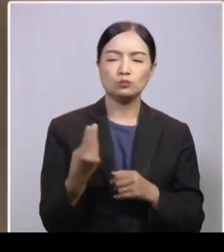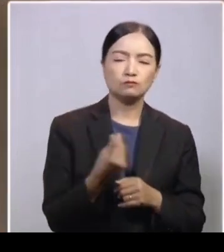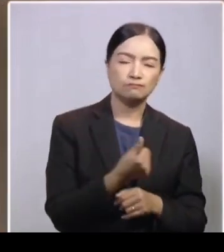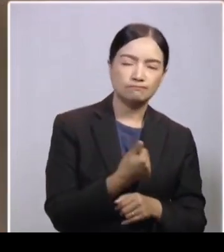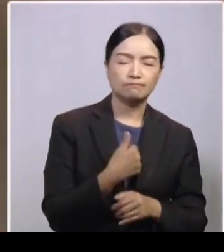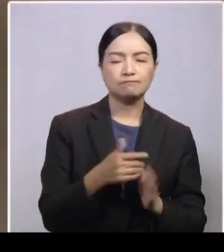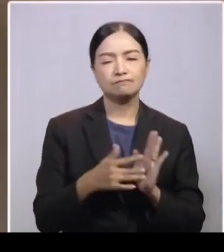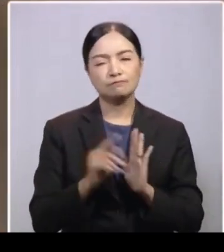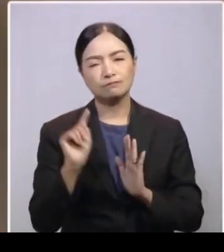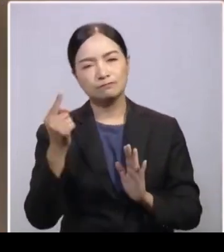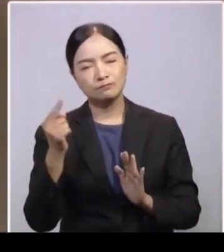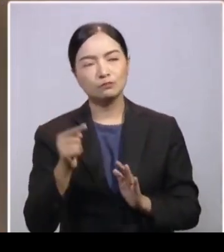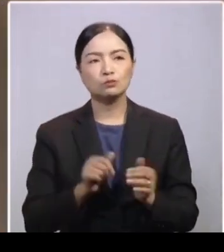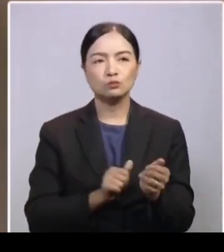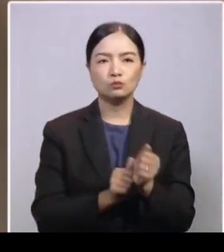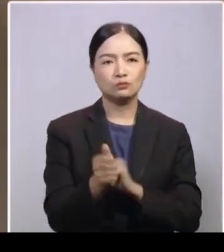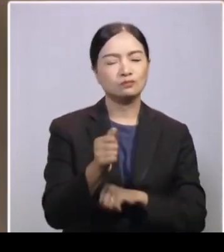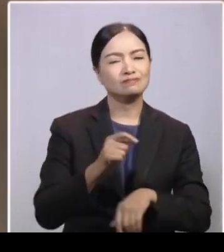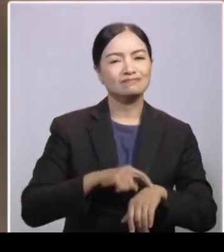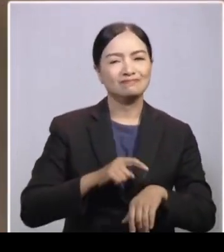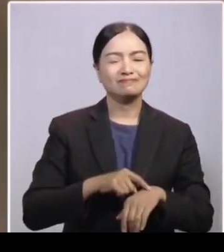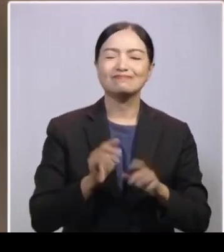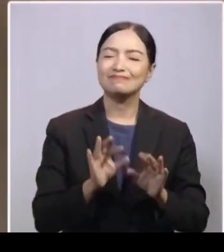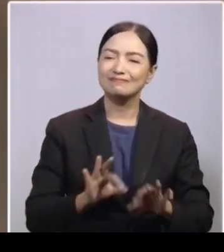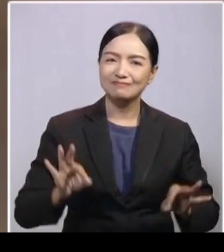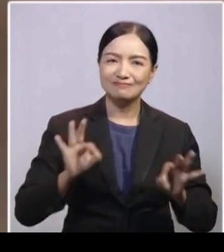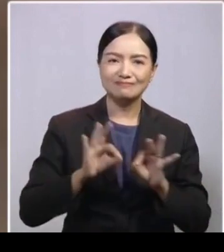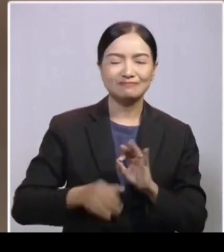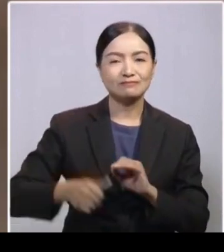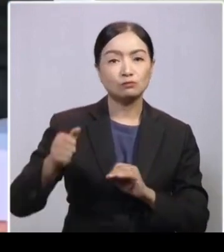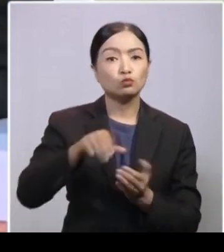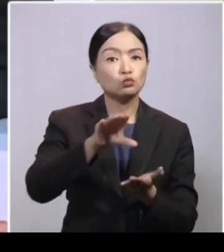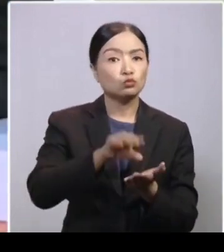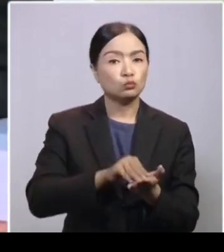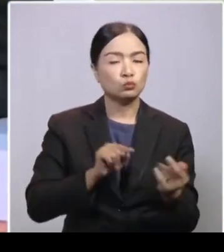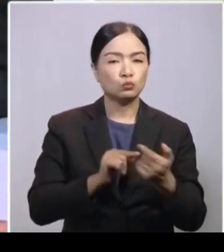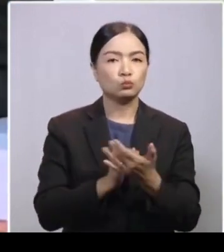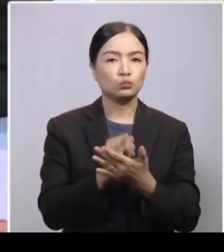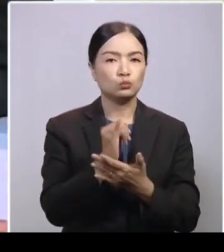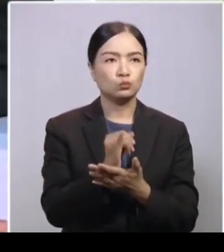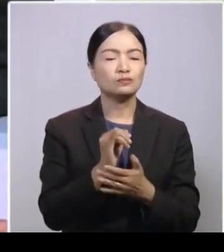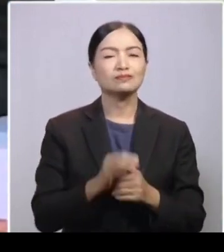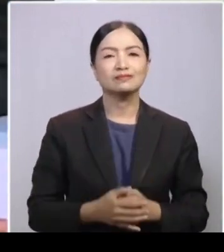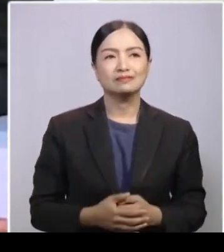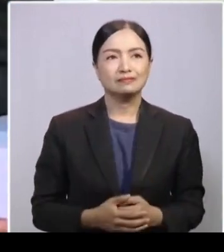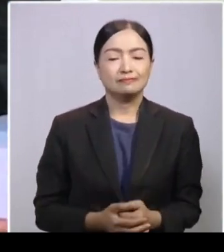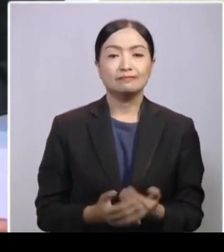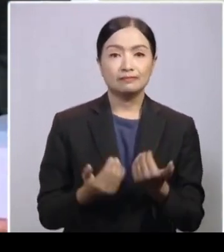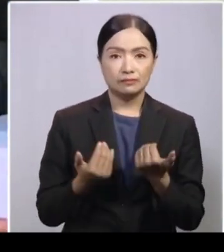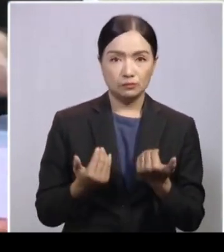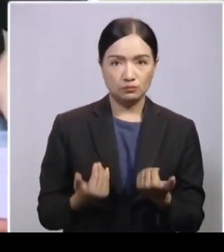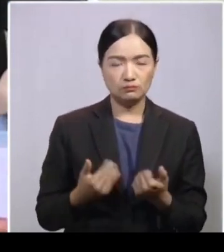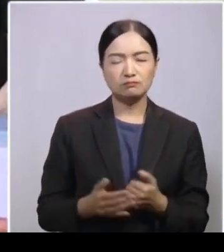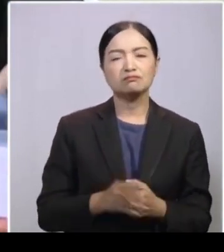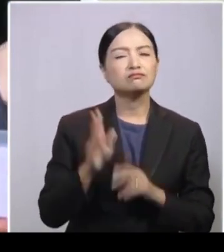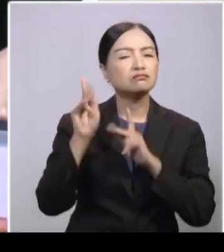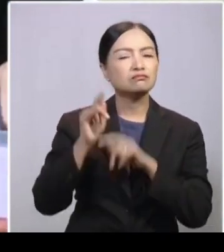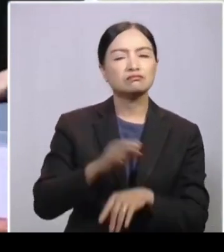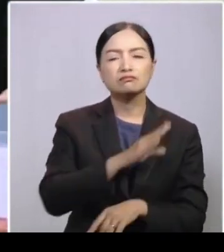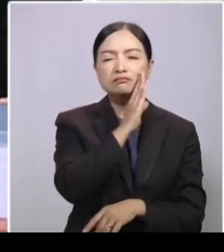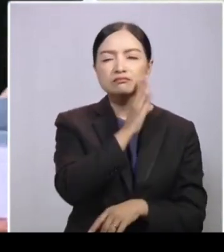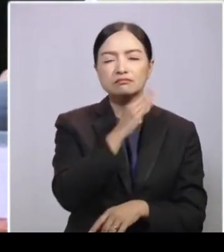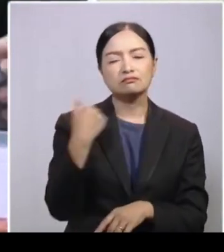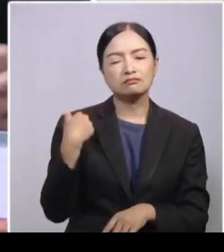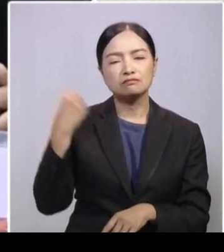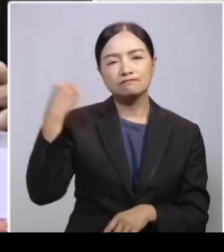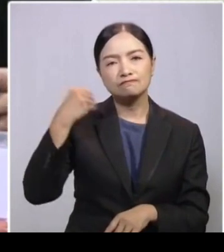เร็วทันสมัยทันเหตุการณ์และที่สำคัญที่สุดต้องเป็นข้อมูลที่ถูกต้องเนื่องจากตอนนี้มีเฟกนวสเกิดขึ้น